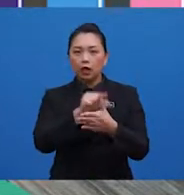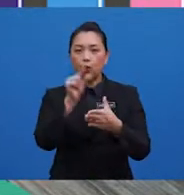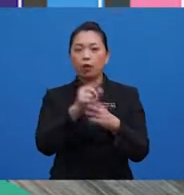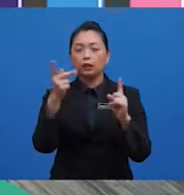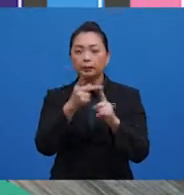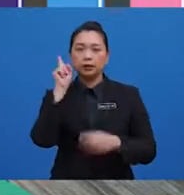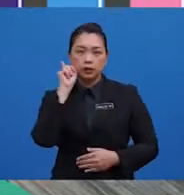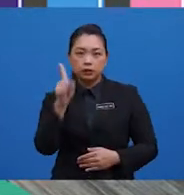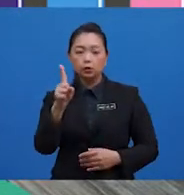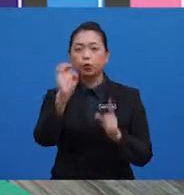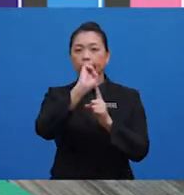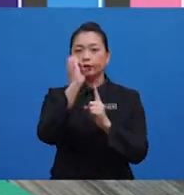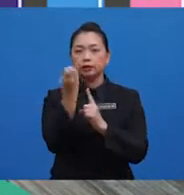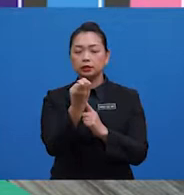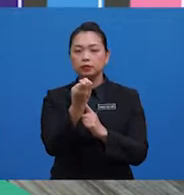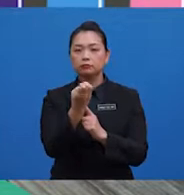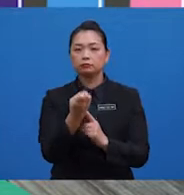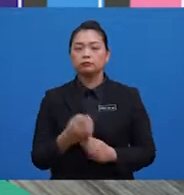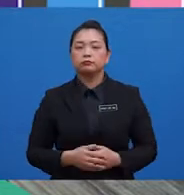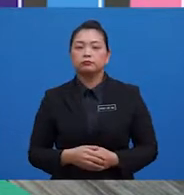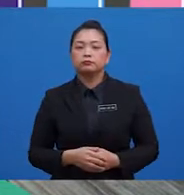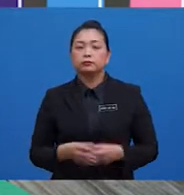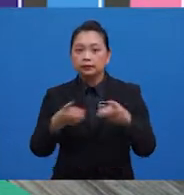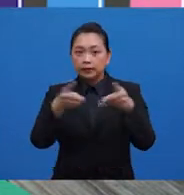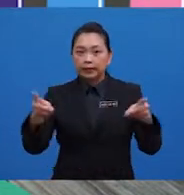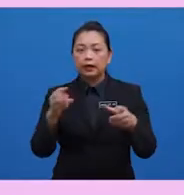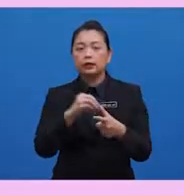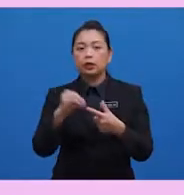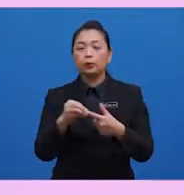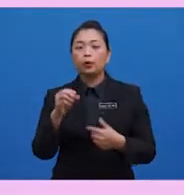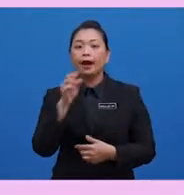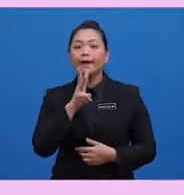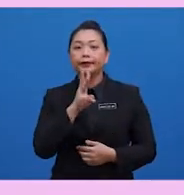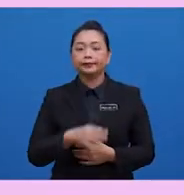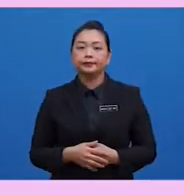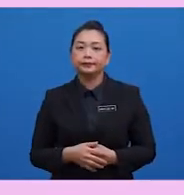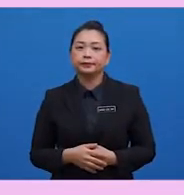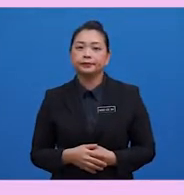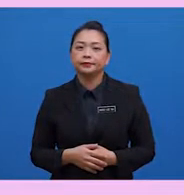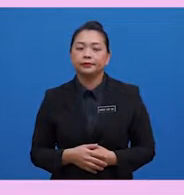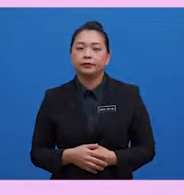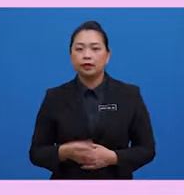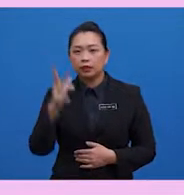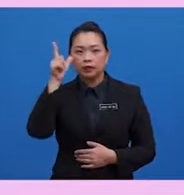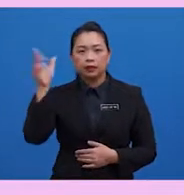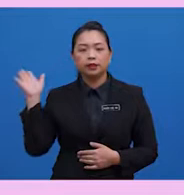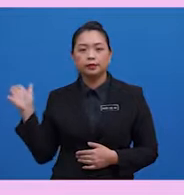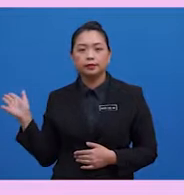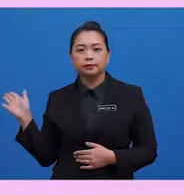kepada sesebuah ekosistem daratan maupun akuatik. Pelajar, mari kita lihat gambar